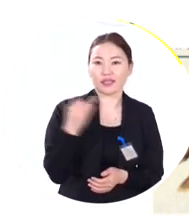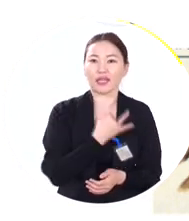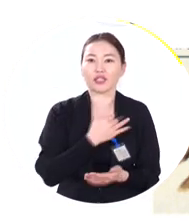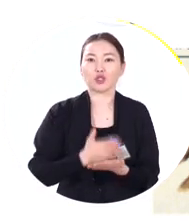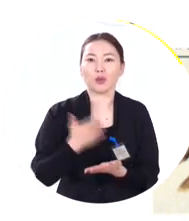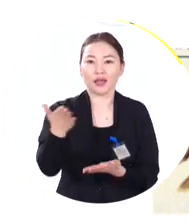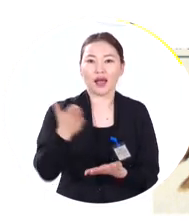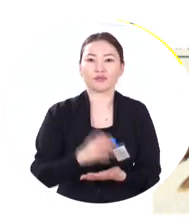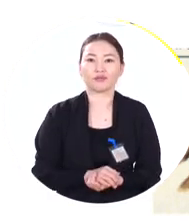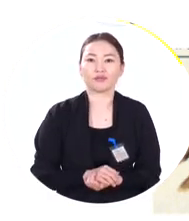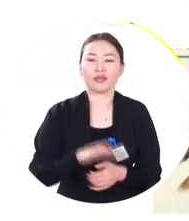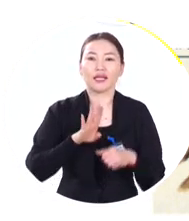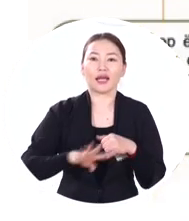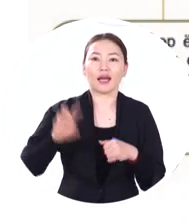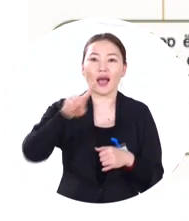асуултанд бэлэн хөөхдөө.